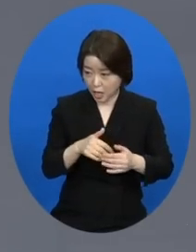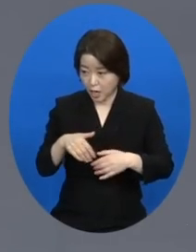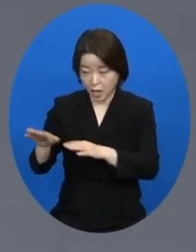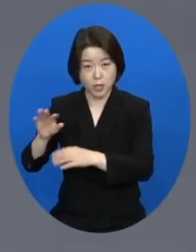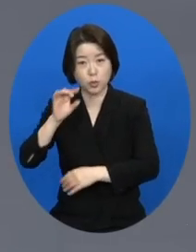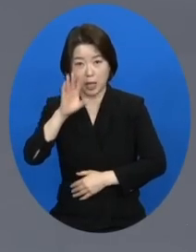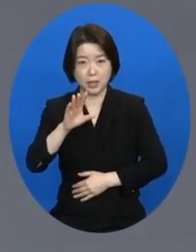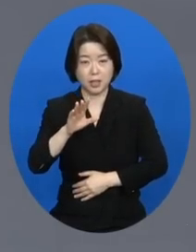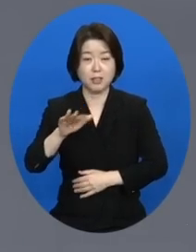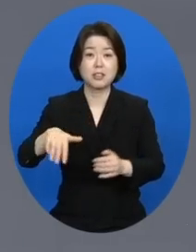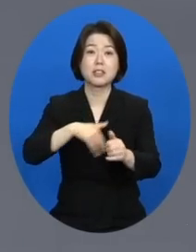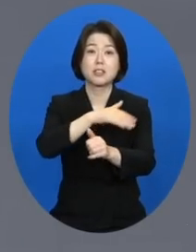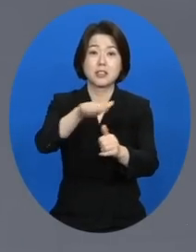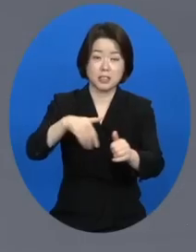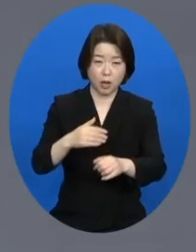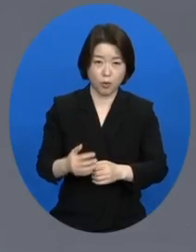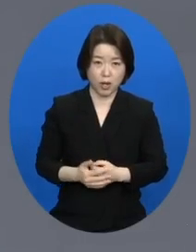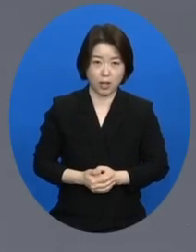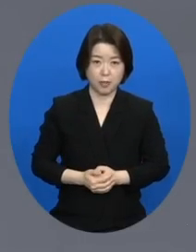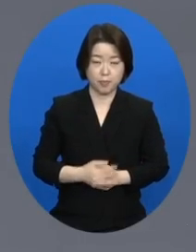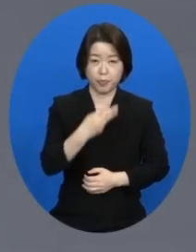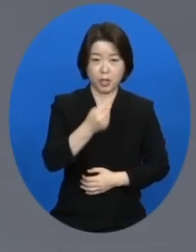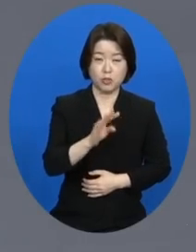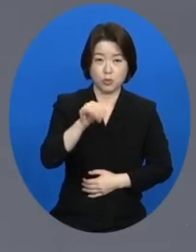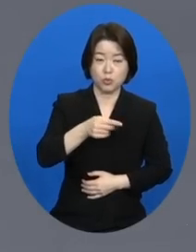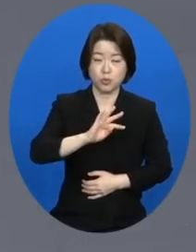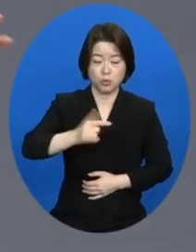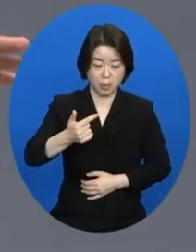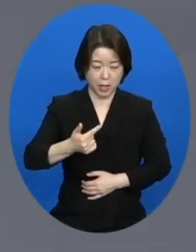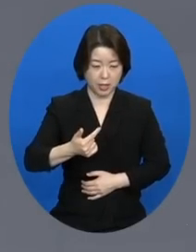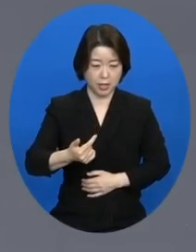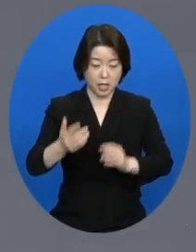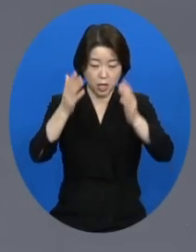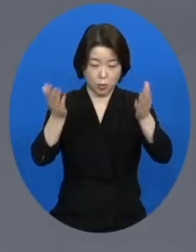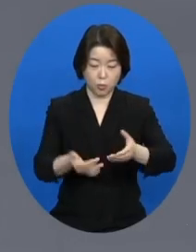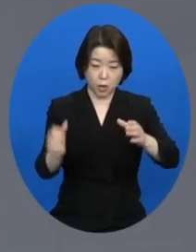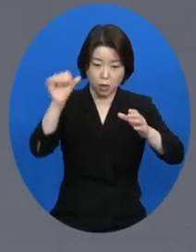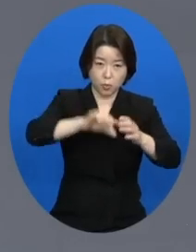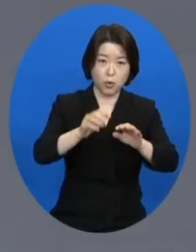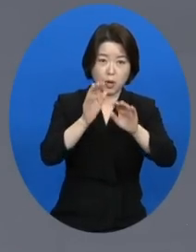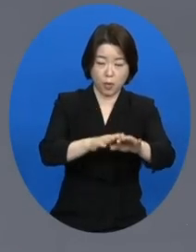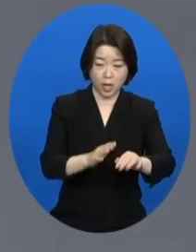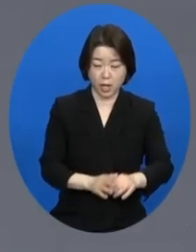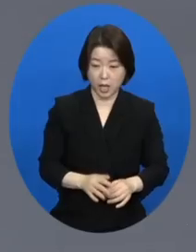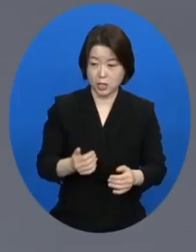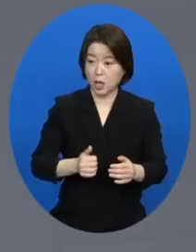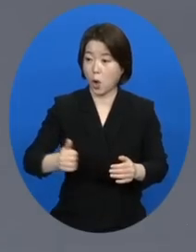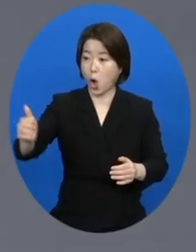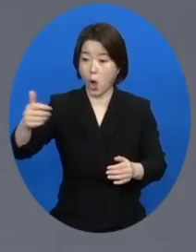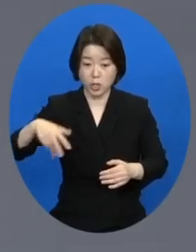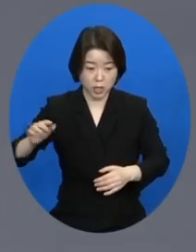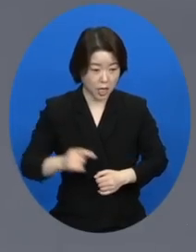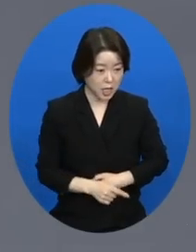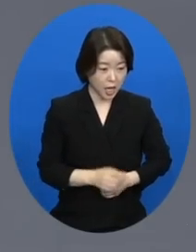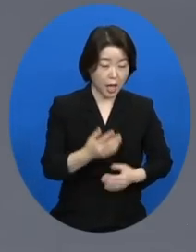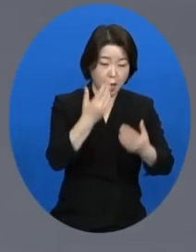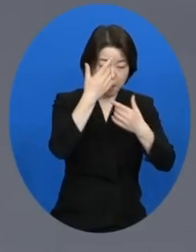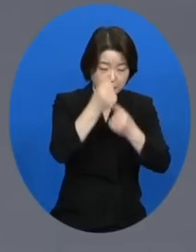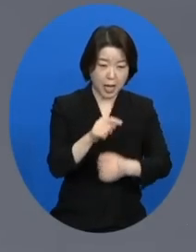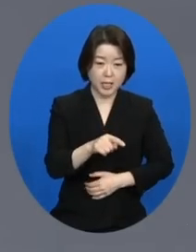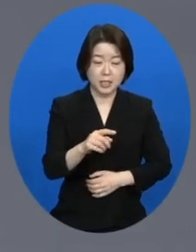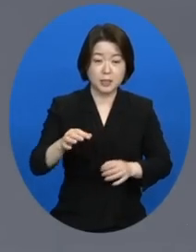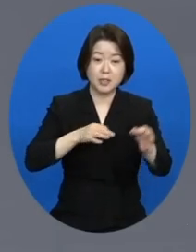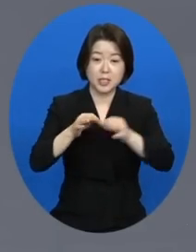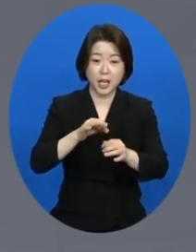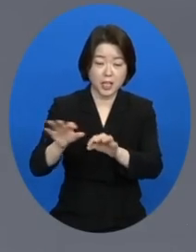되는 상황. 그래서 루벤이 죽이지 말자 하는 것을 굴동에 던졌는데 잠시 없는 사이에 마침 상인들이 지나가는